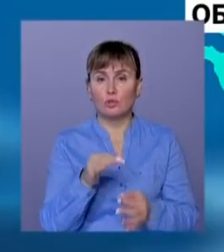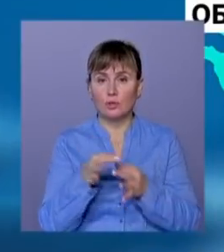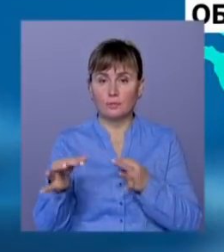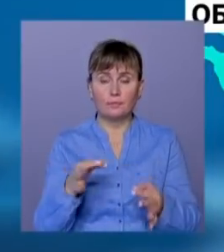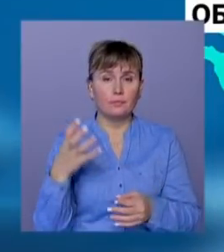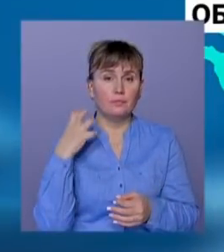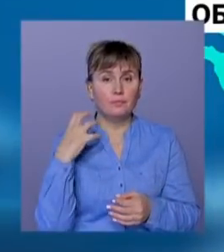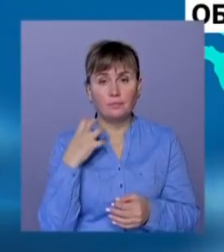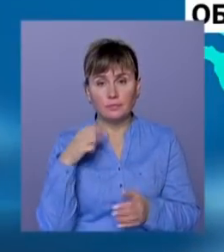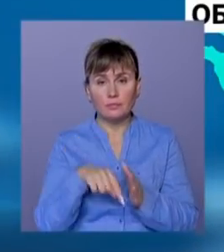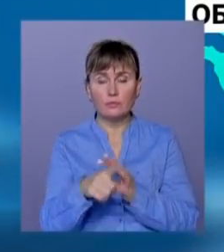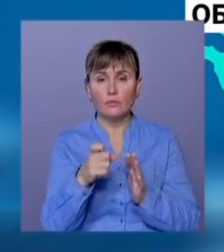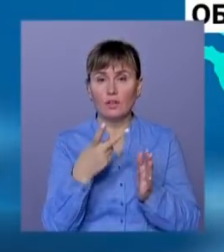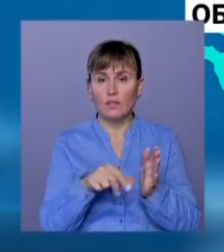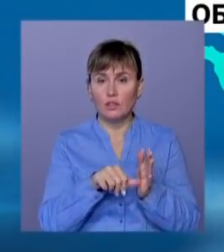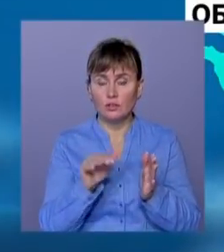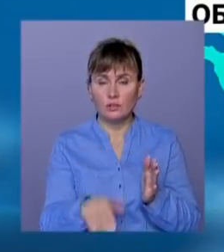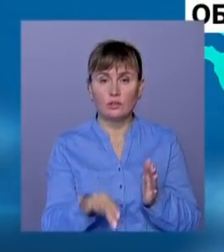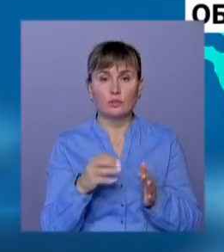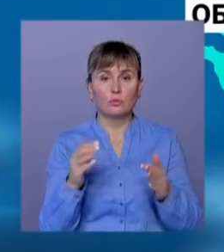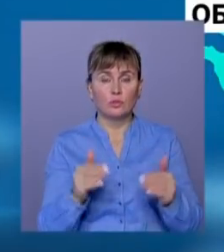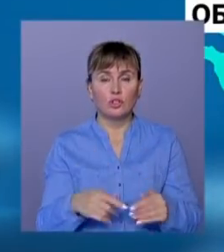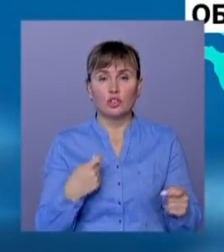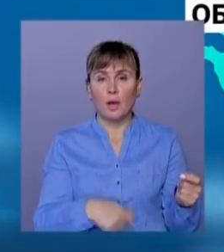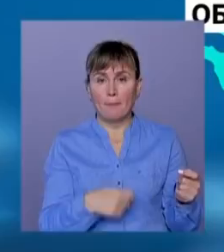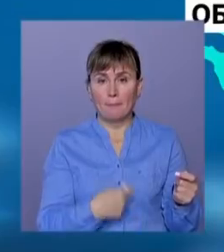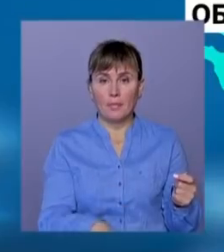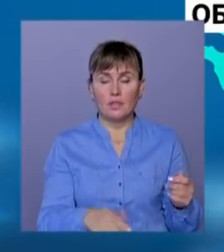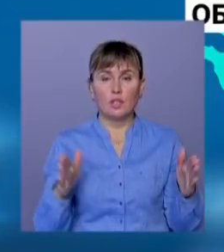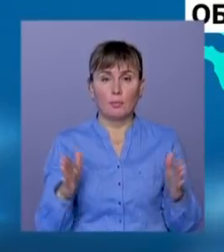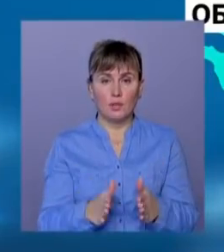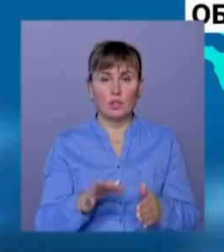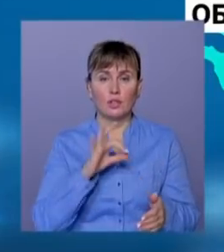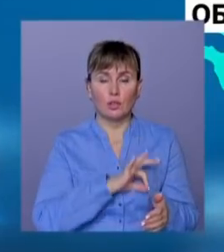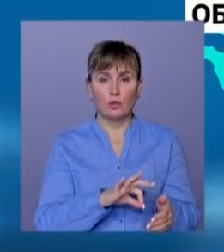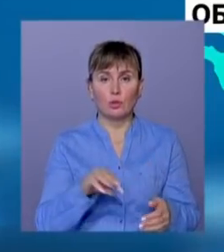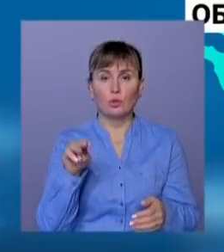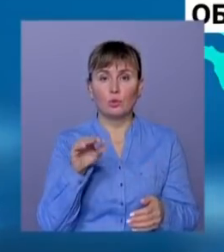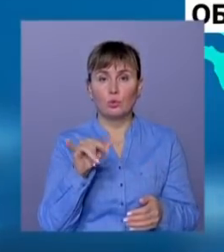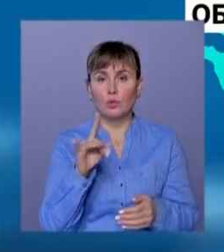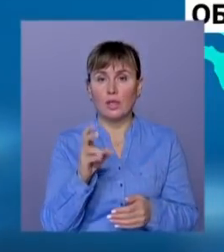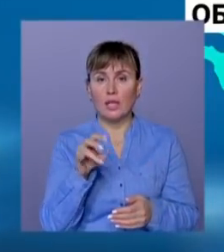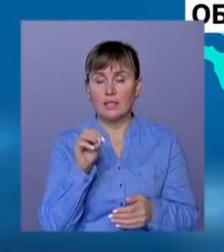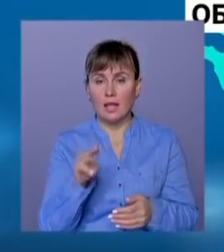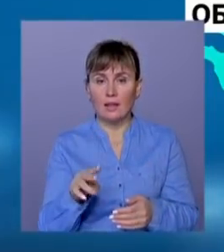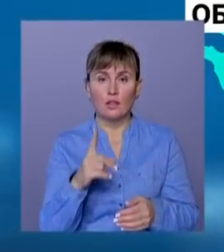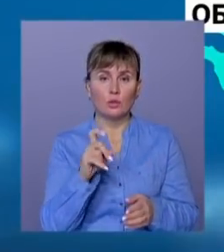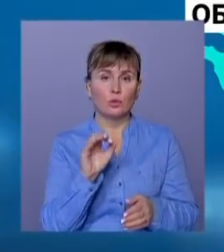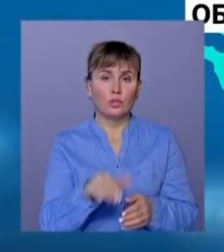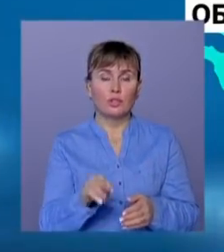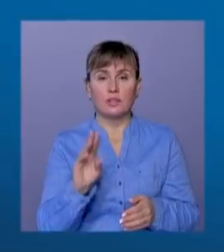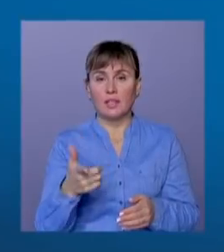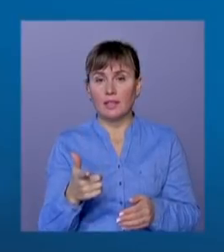В Кызылординской – 126 тысяч, еще меньше в Жамбылской – наименьшая сумма доходов в Туркестанской области – 100 тысяч